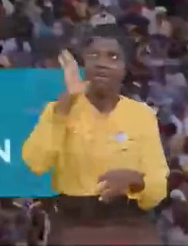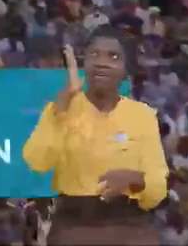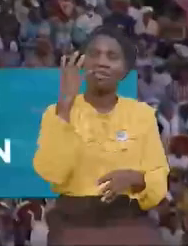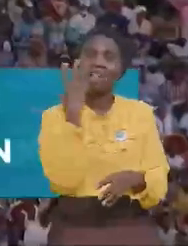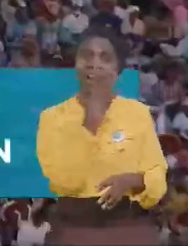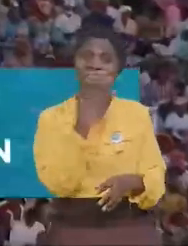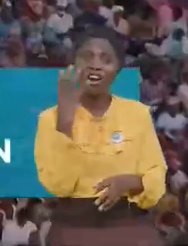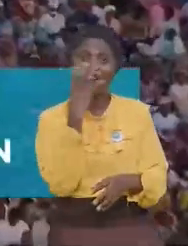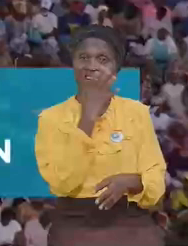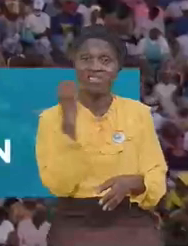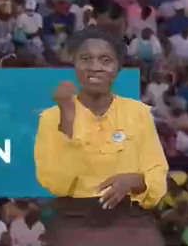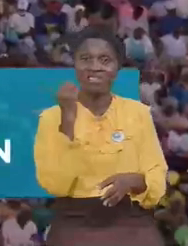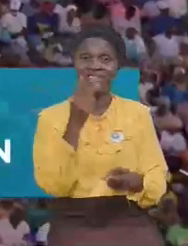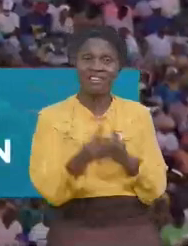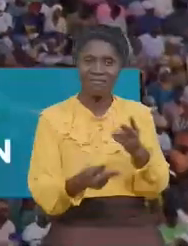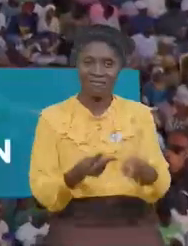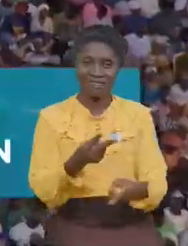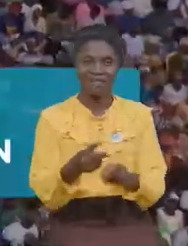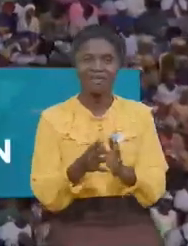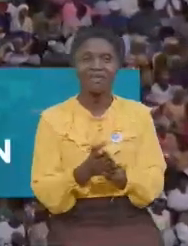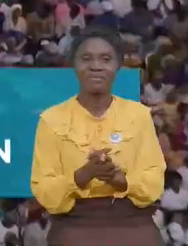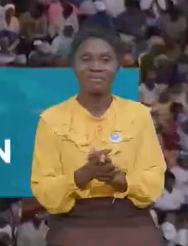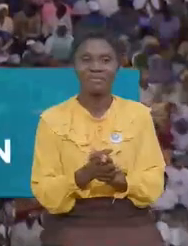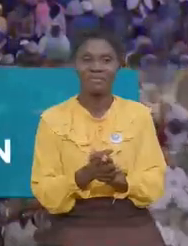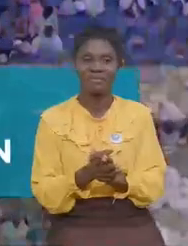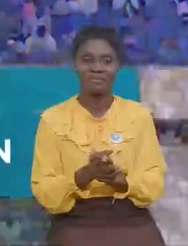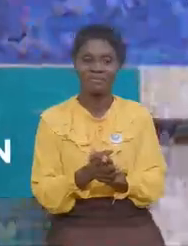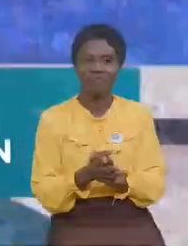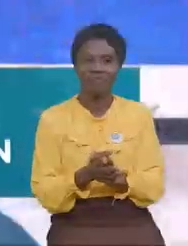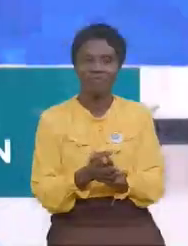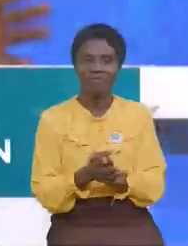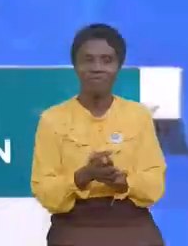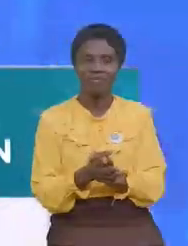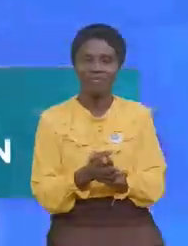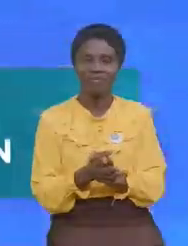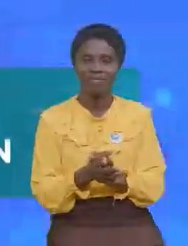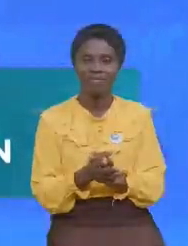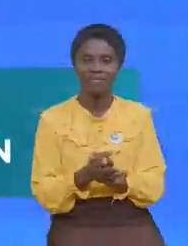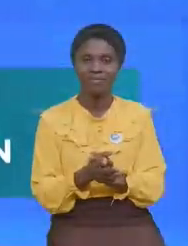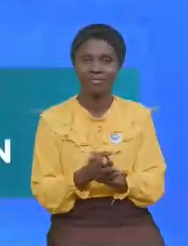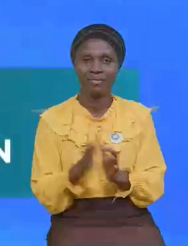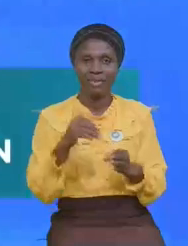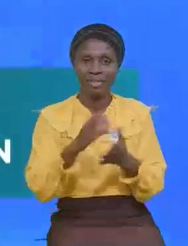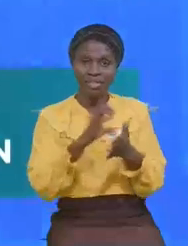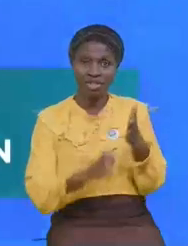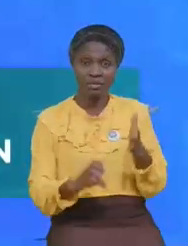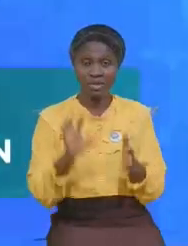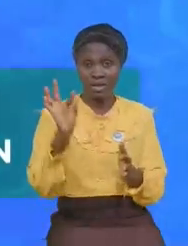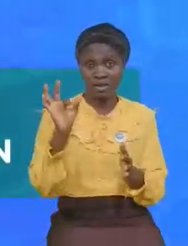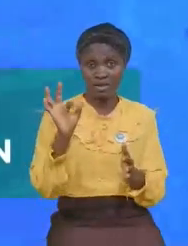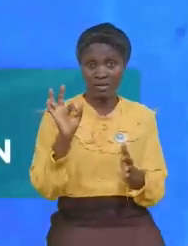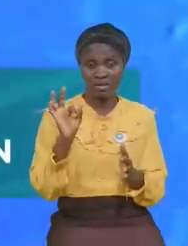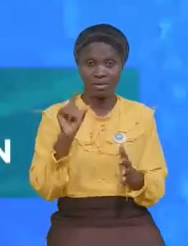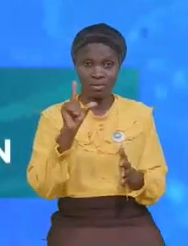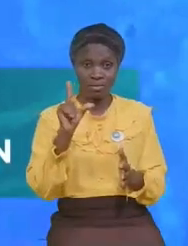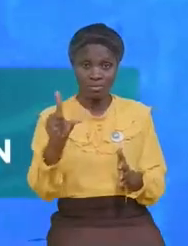Le jour radieux de sa visite gracieuse. Voyons Luc